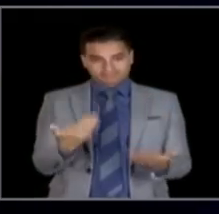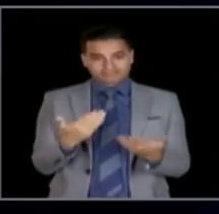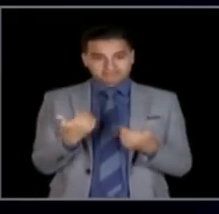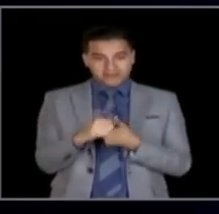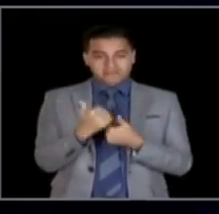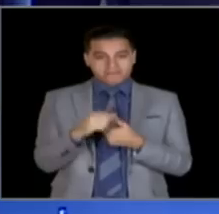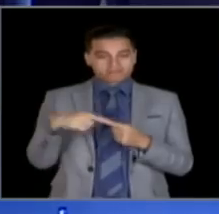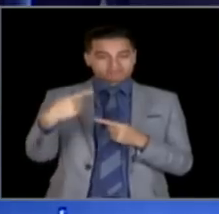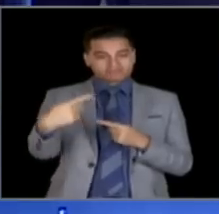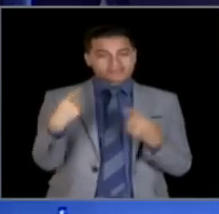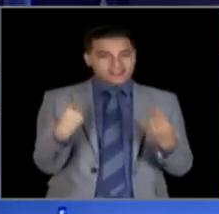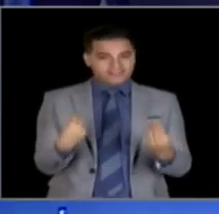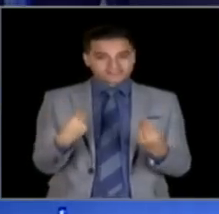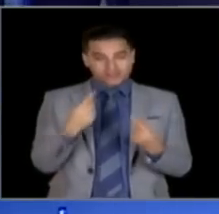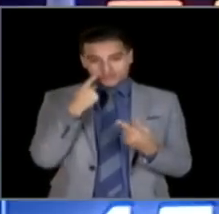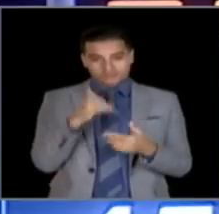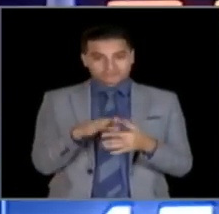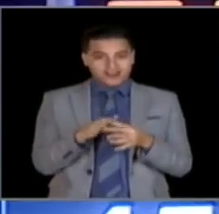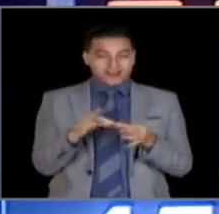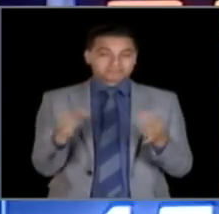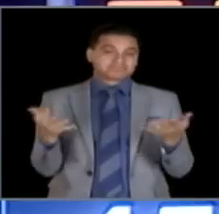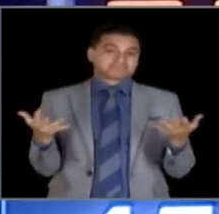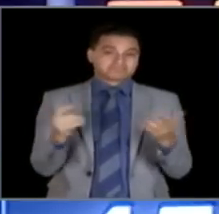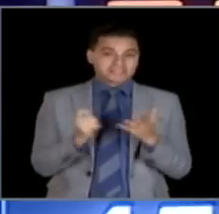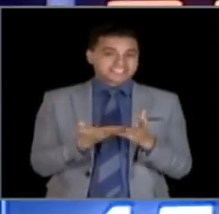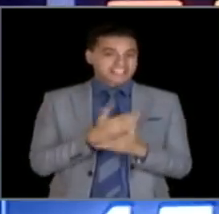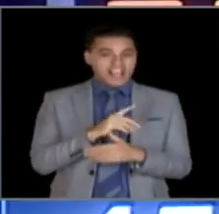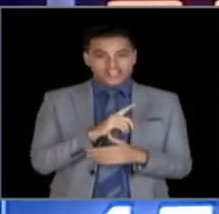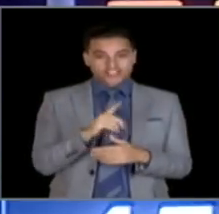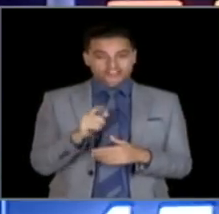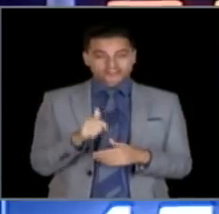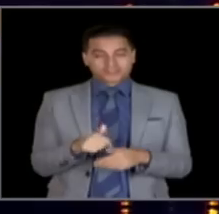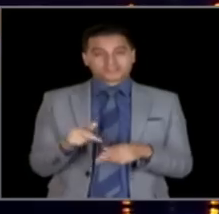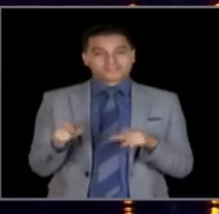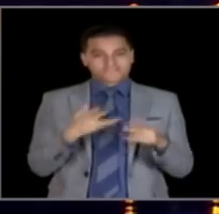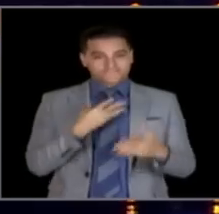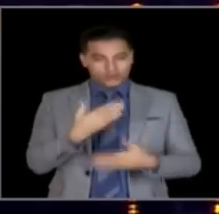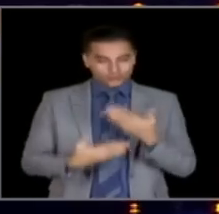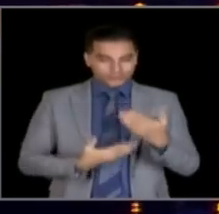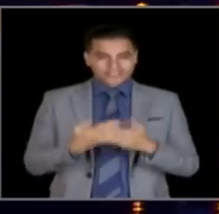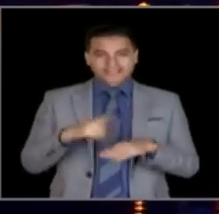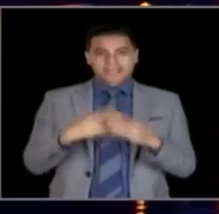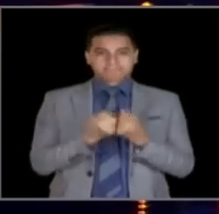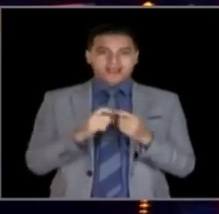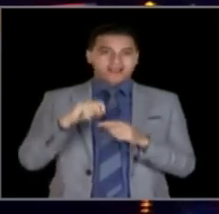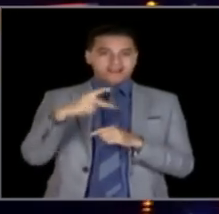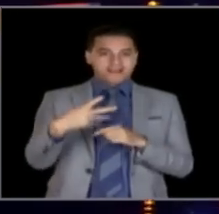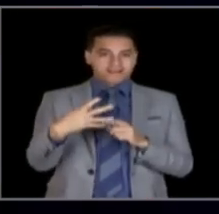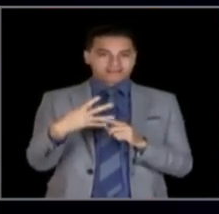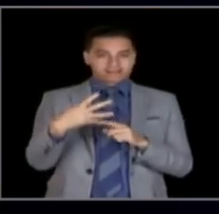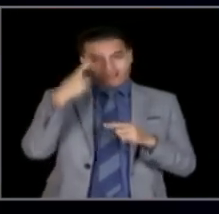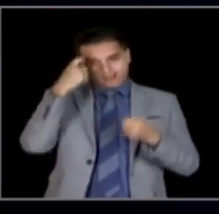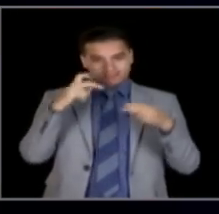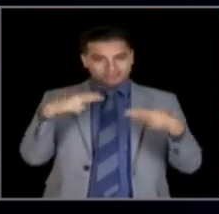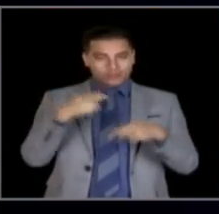نقاط كتيره جدا ومحدش يستعجل. هنخرج فاصل وهنرجع مرة تانية مع فقرة تحت